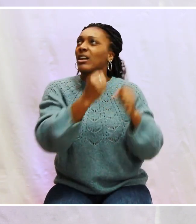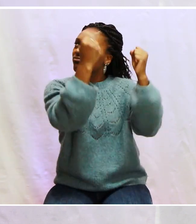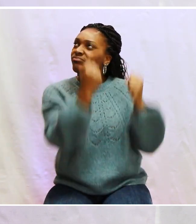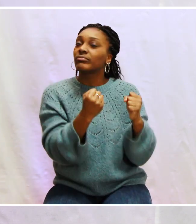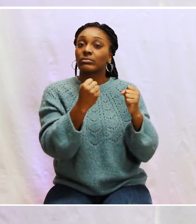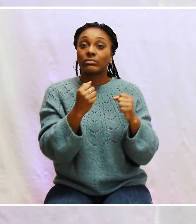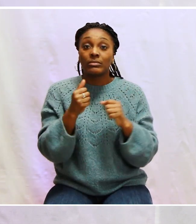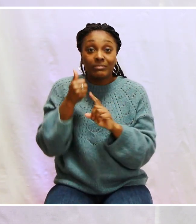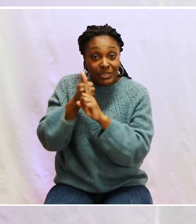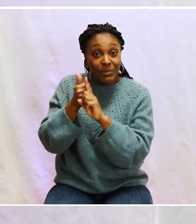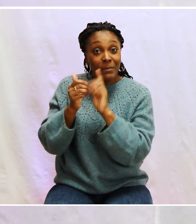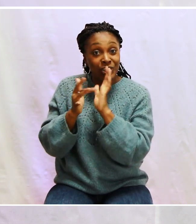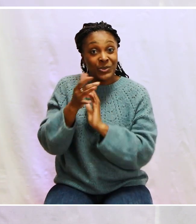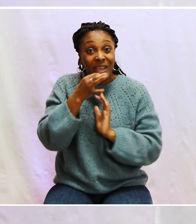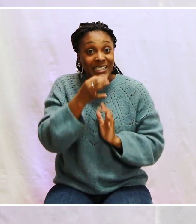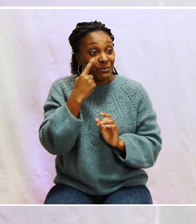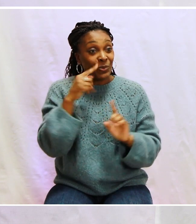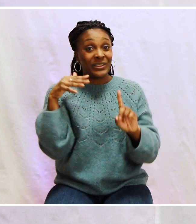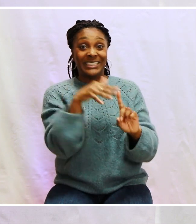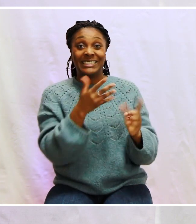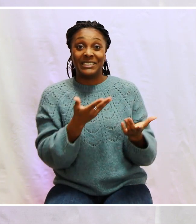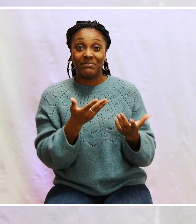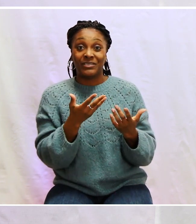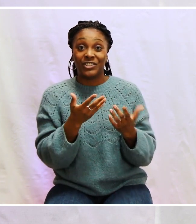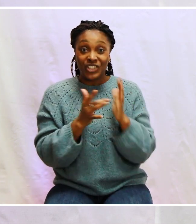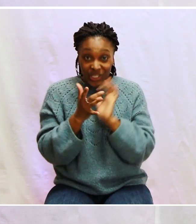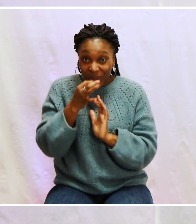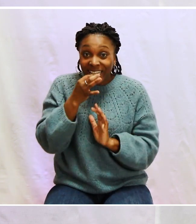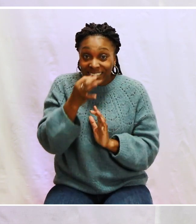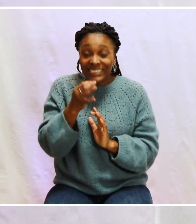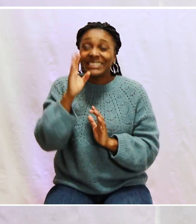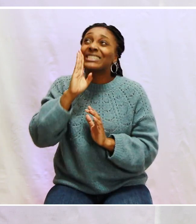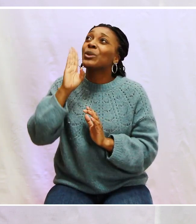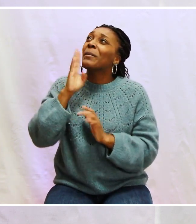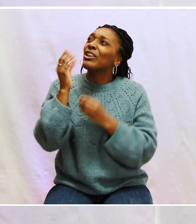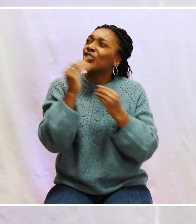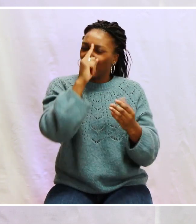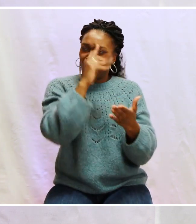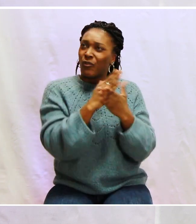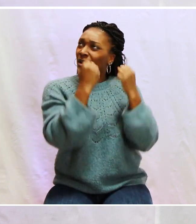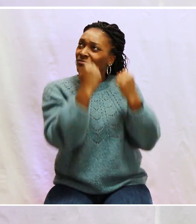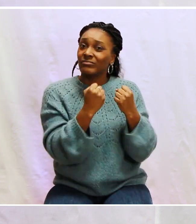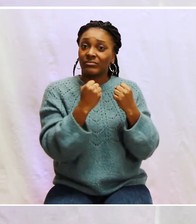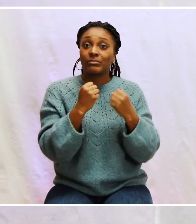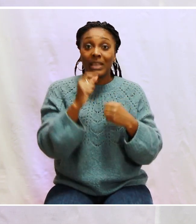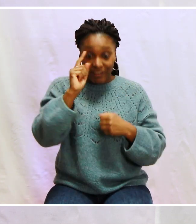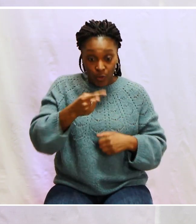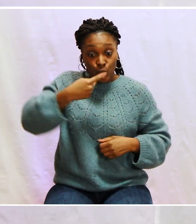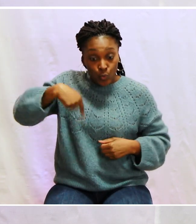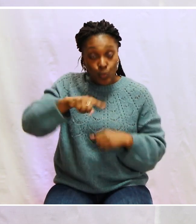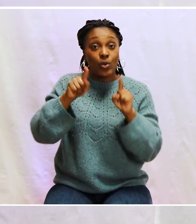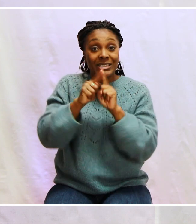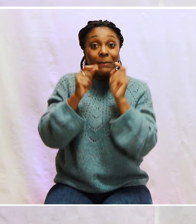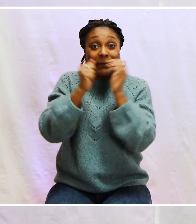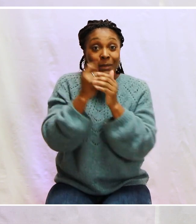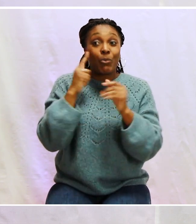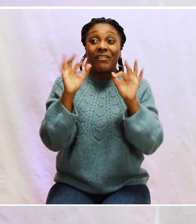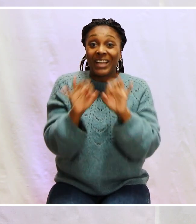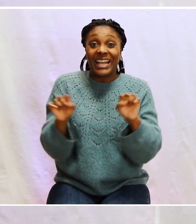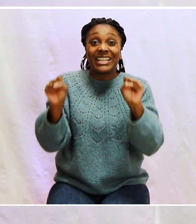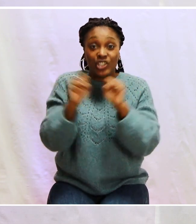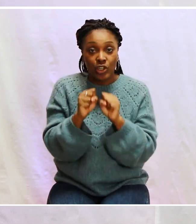qu'il a fait pour son propre disciple, et qu'on a le droit, en tant qu'enfant de Dieu, de faire, et qu'on doit faire pour nos frères, nos sœurs, ceux qui sont